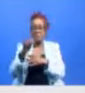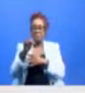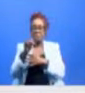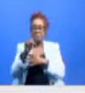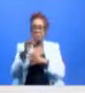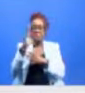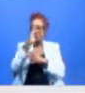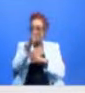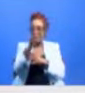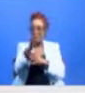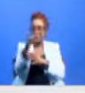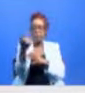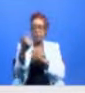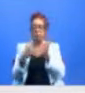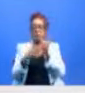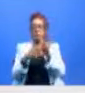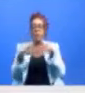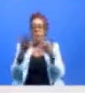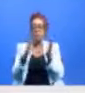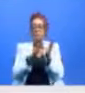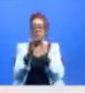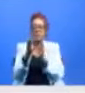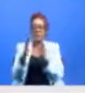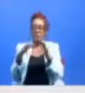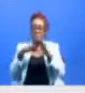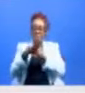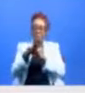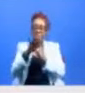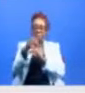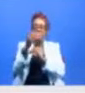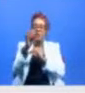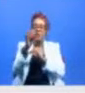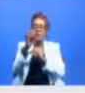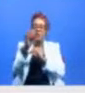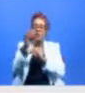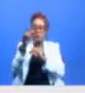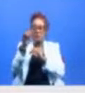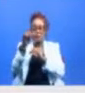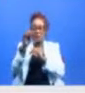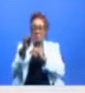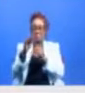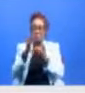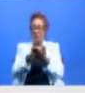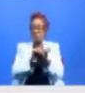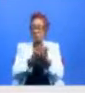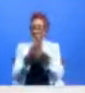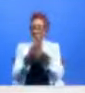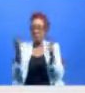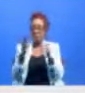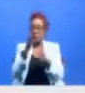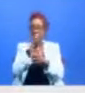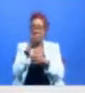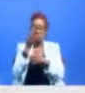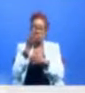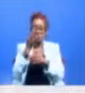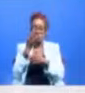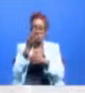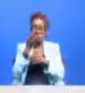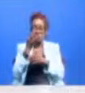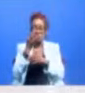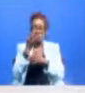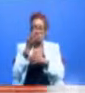mjini Jerusalem kabla ya kuanza msimu wa Pasaka. Marhaba wetu Ruth Salmoya anatupa taarifa hiyo tena kwa kina wake.